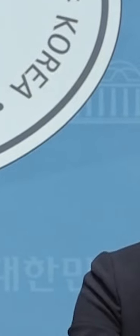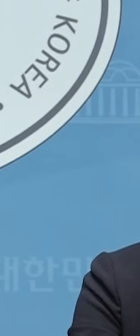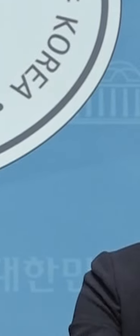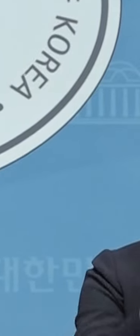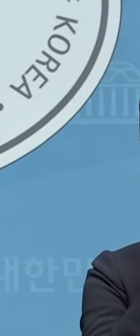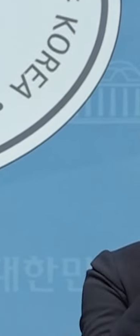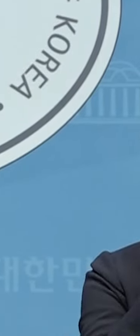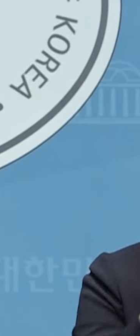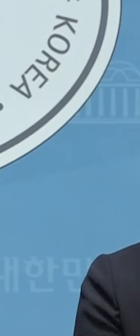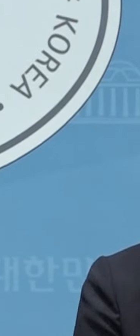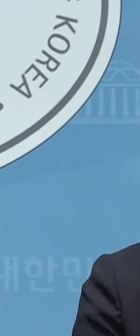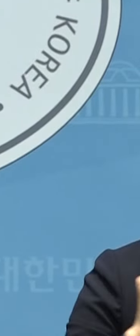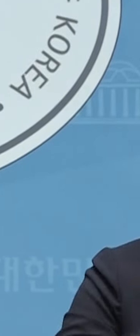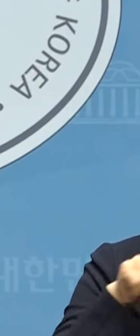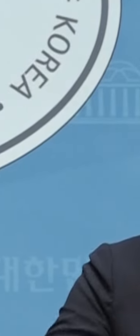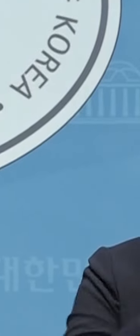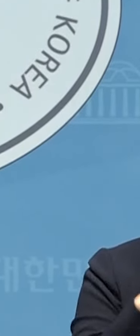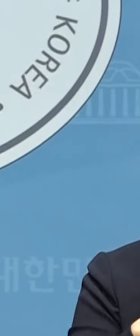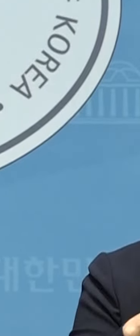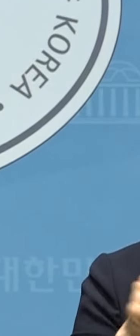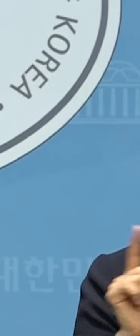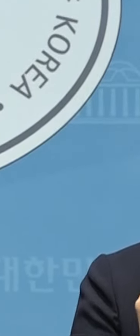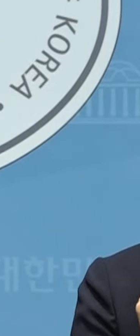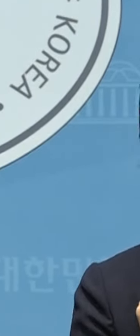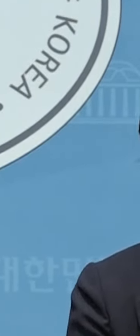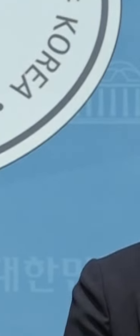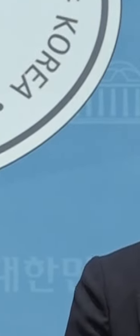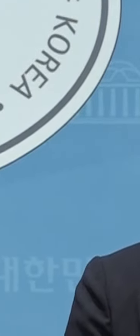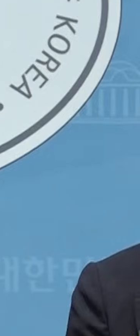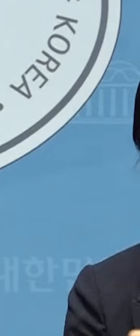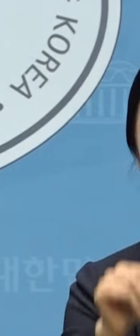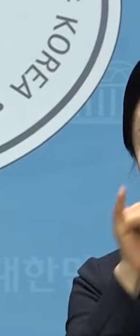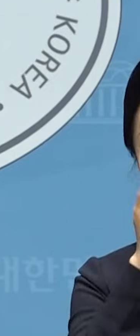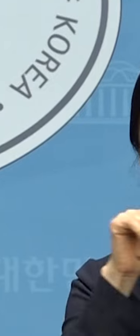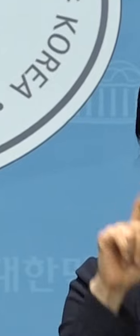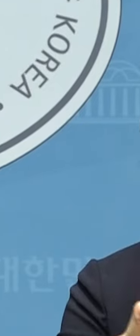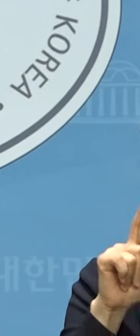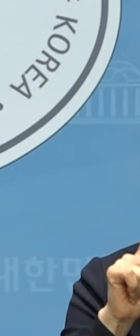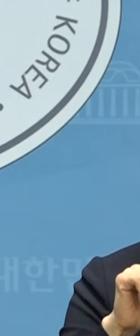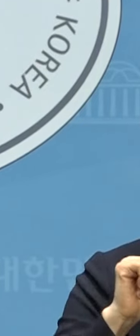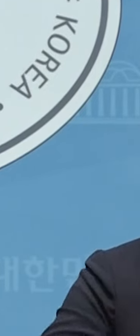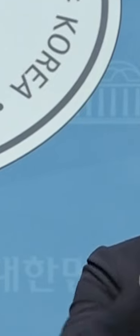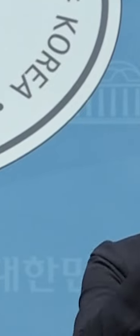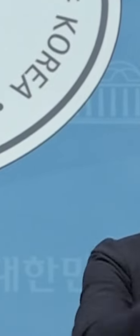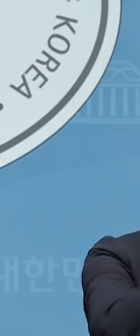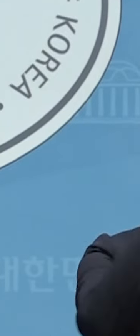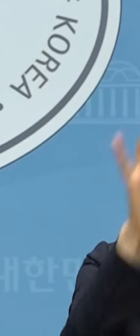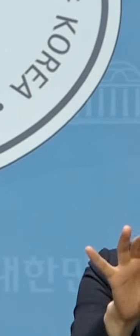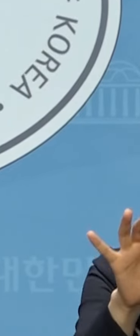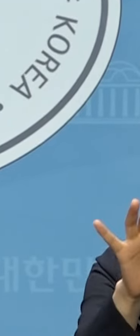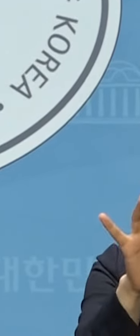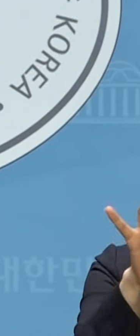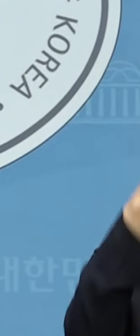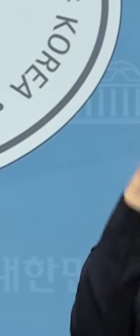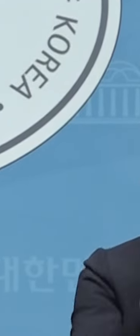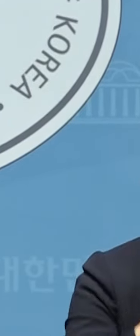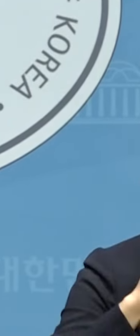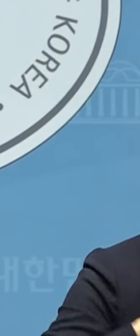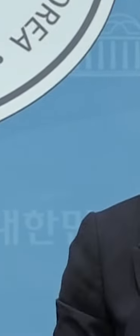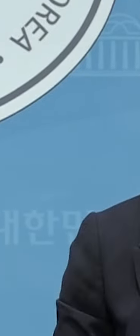그때문에 군의 사기는 바닥으로 떨어졌습니다 이런 사람이 국방장관으로 오면 군령이